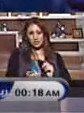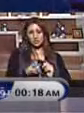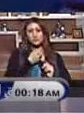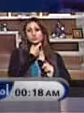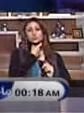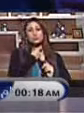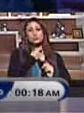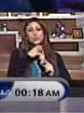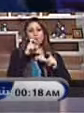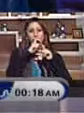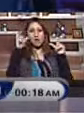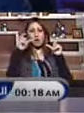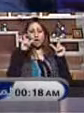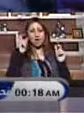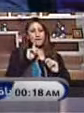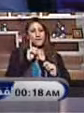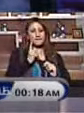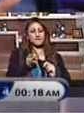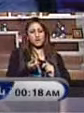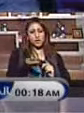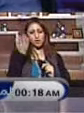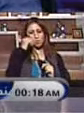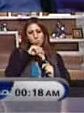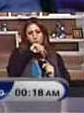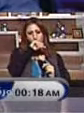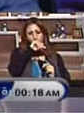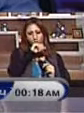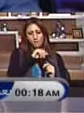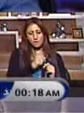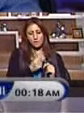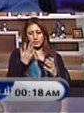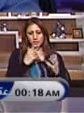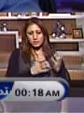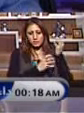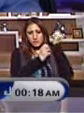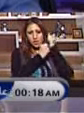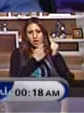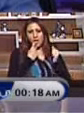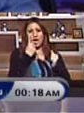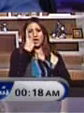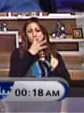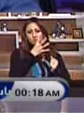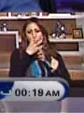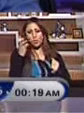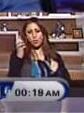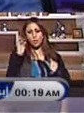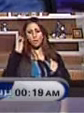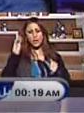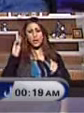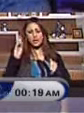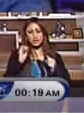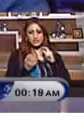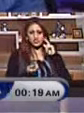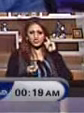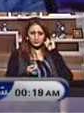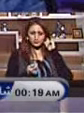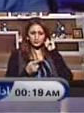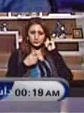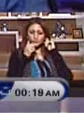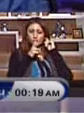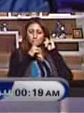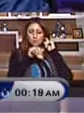اصواتنا على رسول الله في سنه ا 1433 34 هجريه لان يقول له قال صلى الله